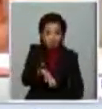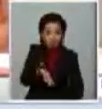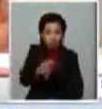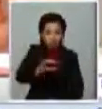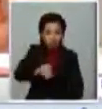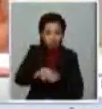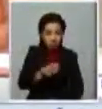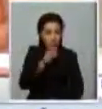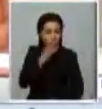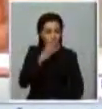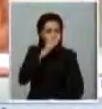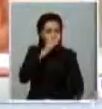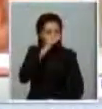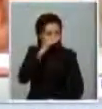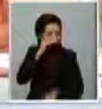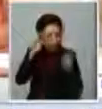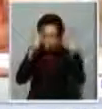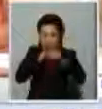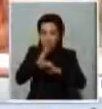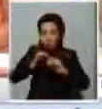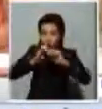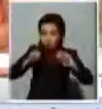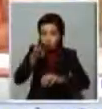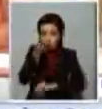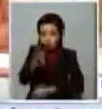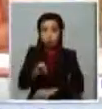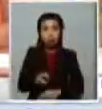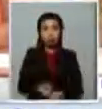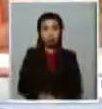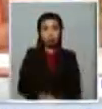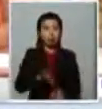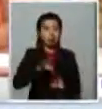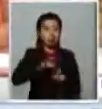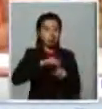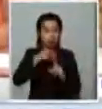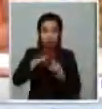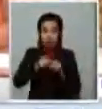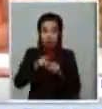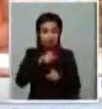ติเหมือนกินทุเรียนสดแล้วกล้วย มันจะคนละสไตล์กับทุเรียนทอดที่เขาทำบาง